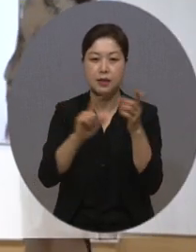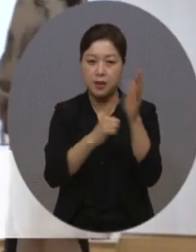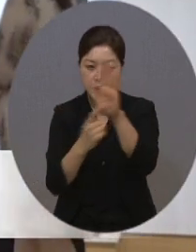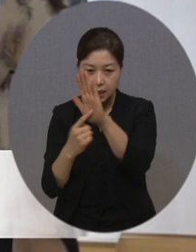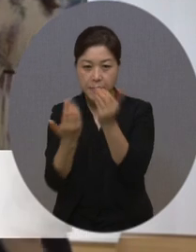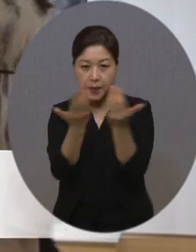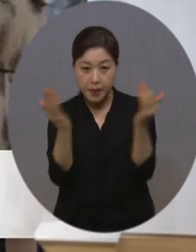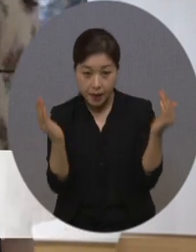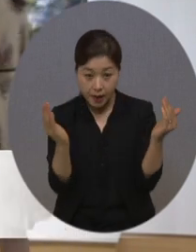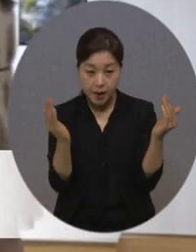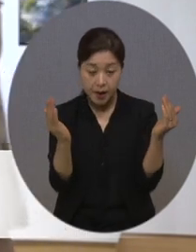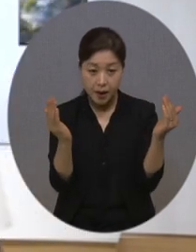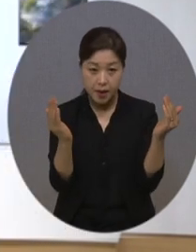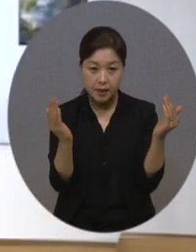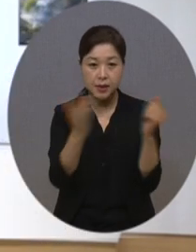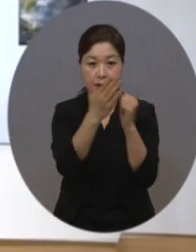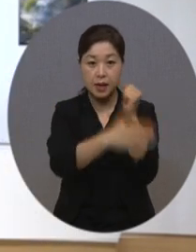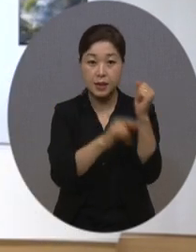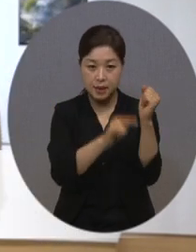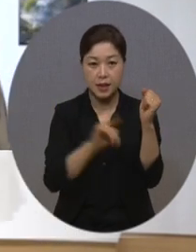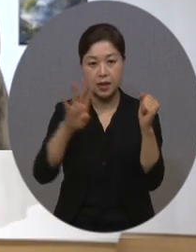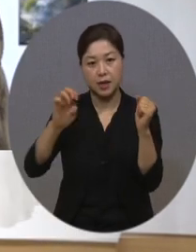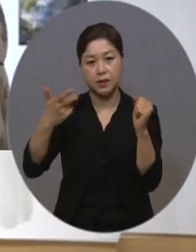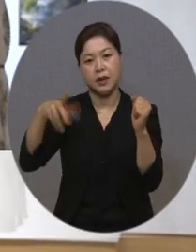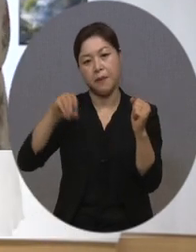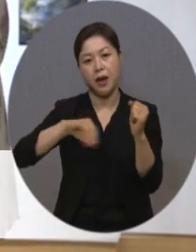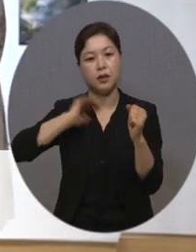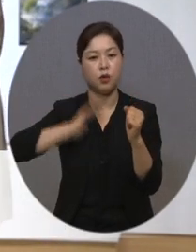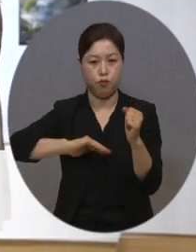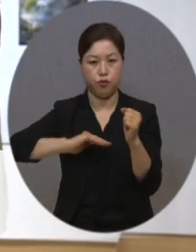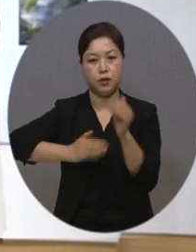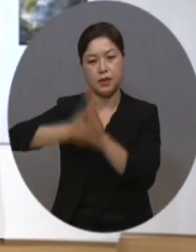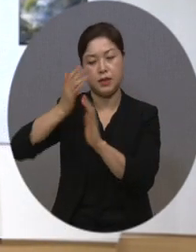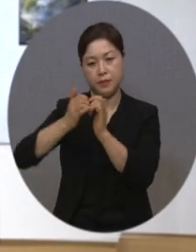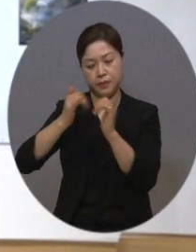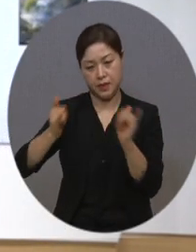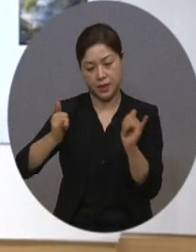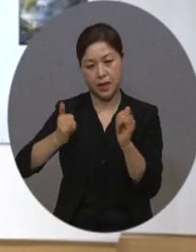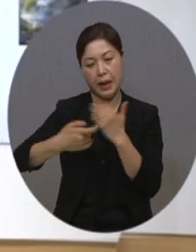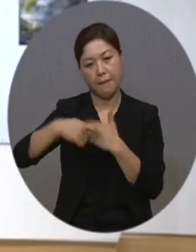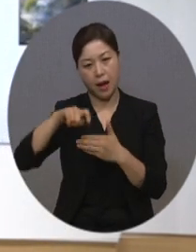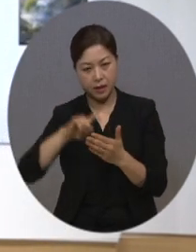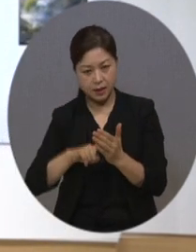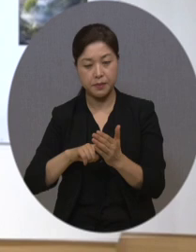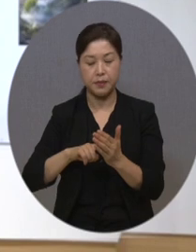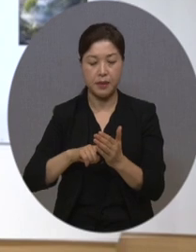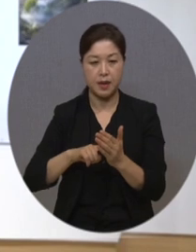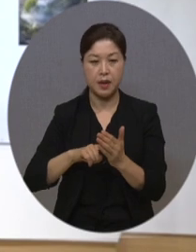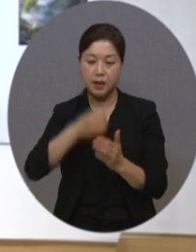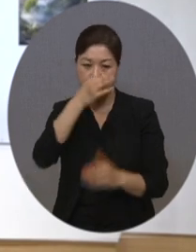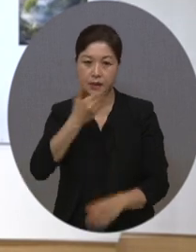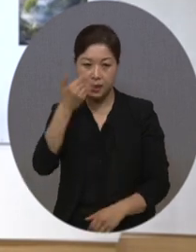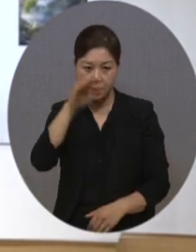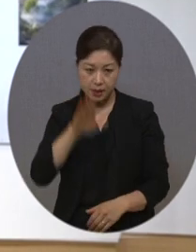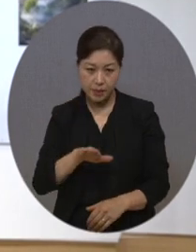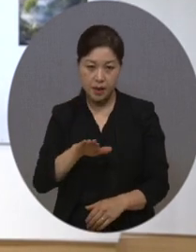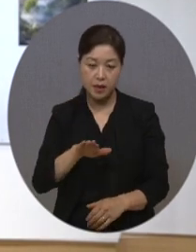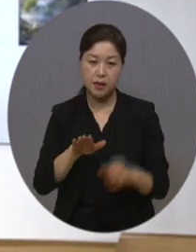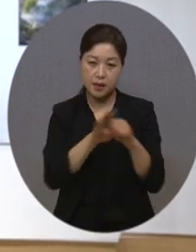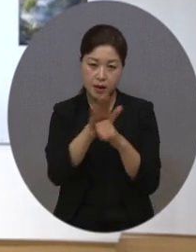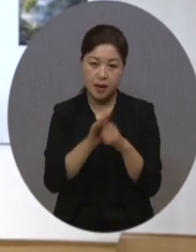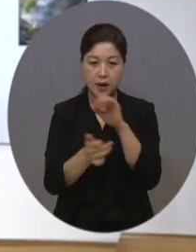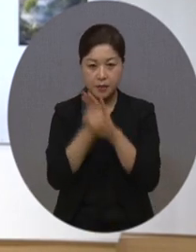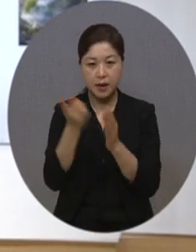실 민 의 가슴에게 힘들고 어렵지만 함께 사랑과 희망을 나누는 그런